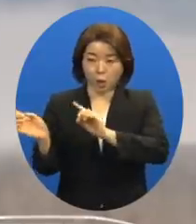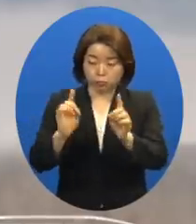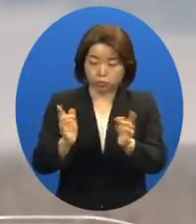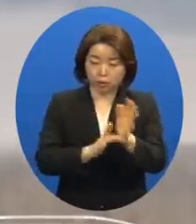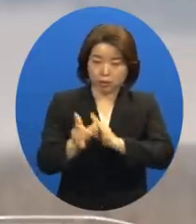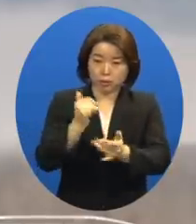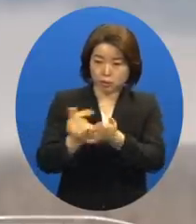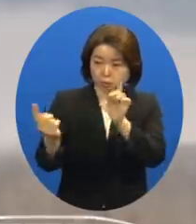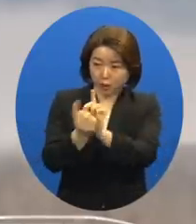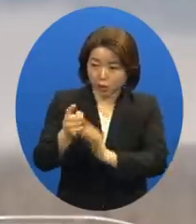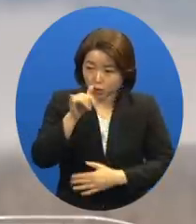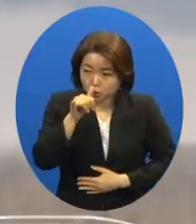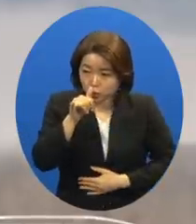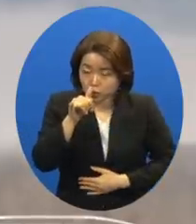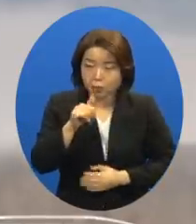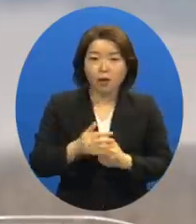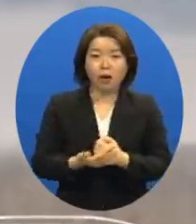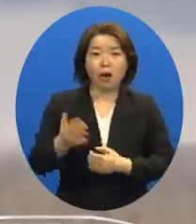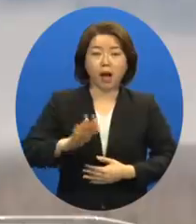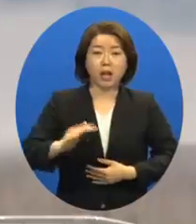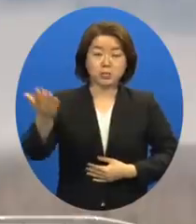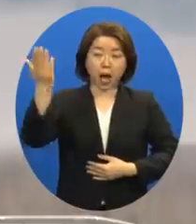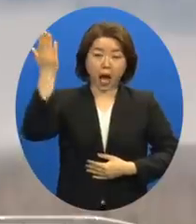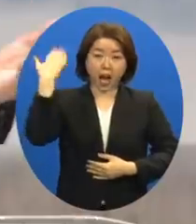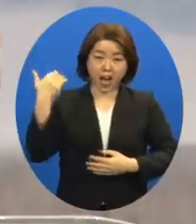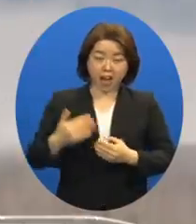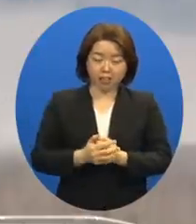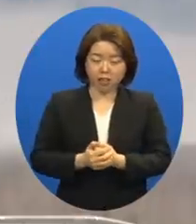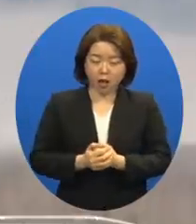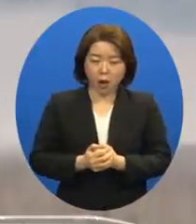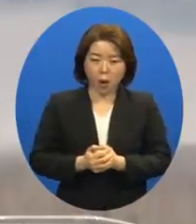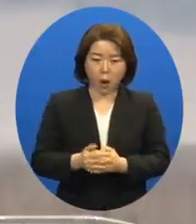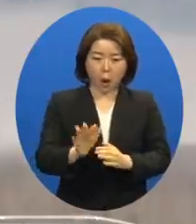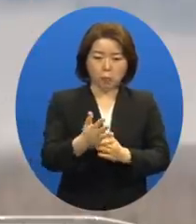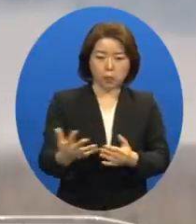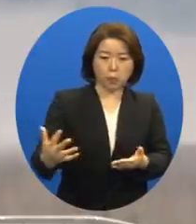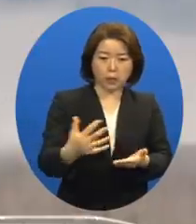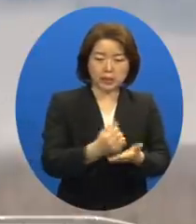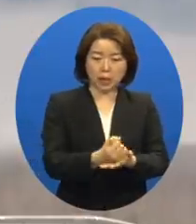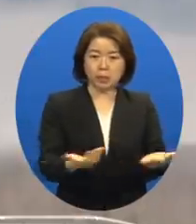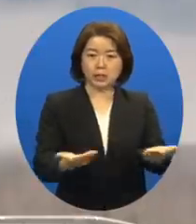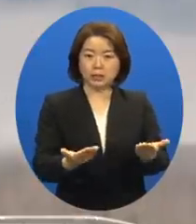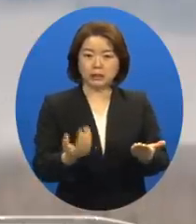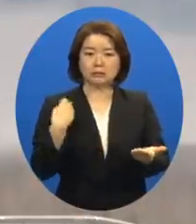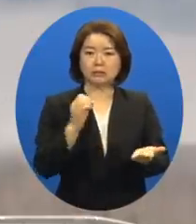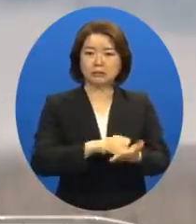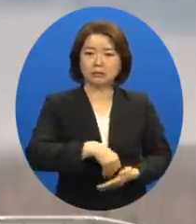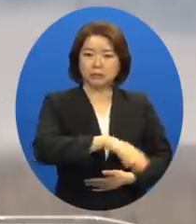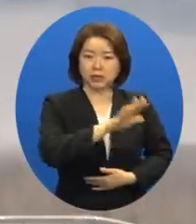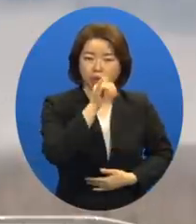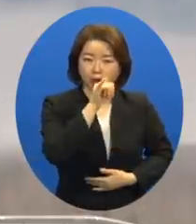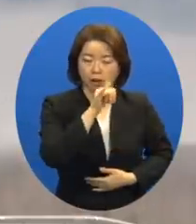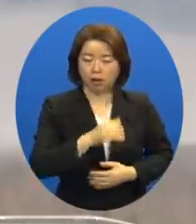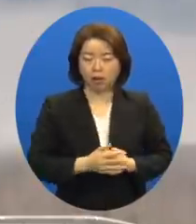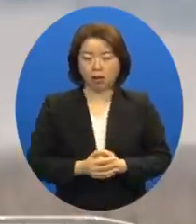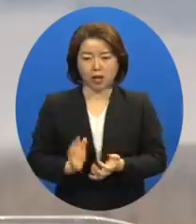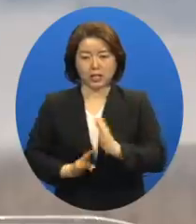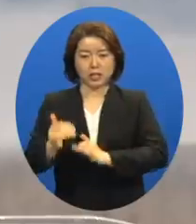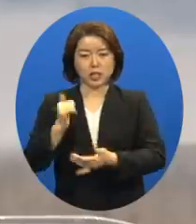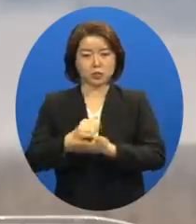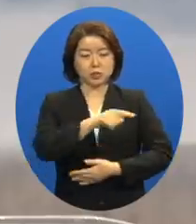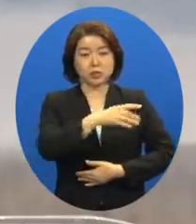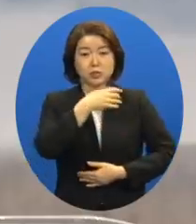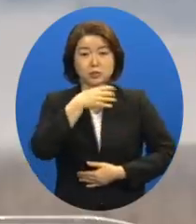만났지만 그는 옛날 직업 고기 잡는 업으로 돌아가 버리고 말았습니다. 예수님이 그 베드로를